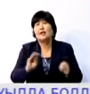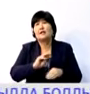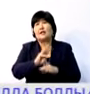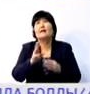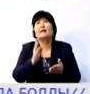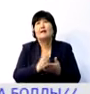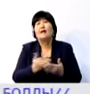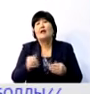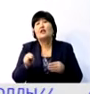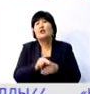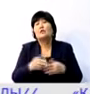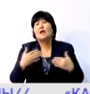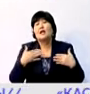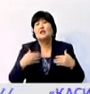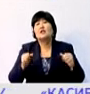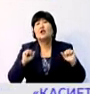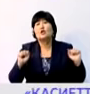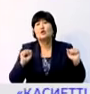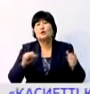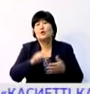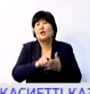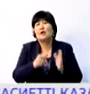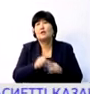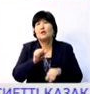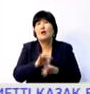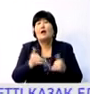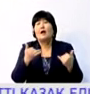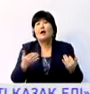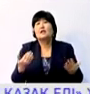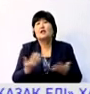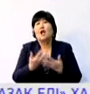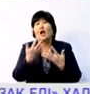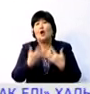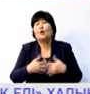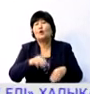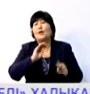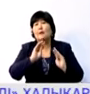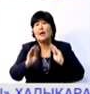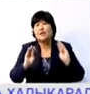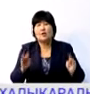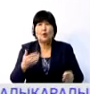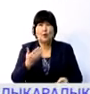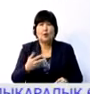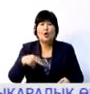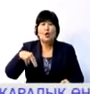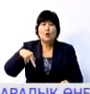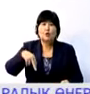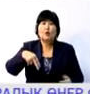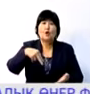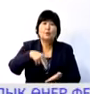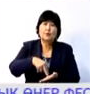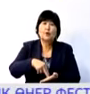етілген. Емдік дене шынықтыру кабинетіне келіп тоқталатын болсақ, қазіргі жаңа құрылғылармен жабдықталған, оның ішінде жүріп тұру